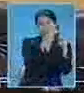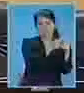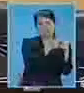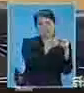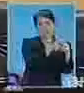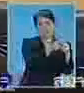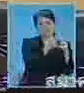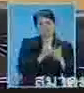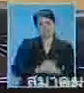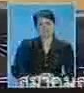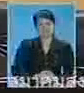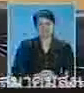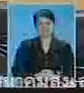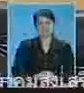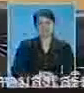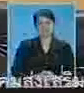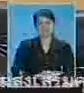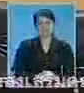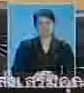ดไว้ด้วยตนเอง